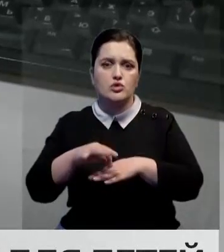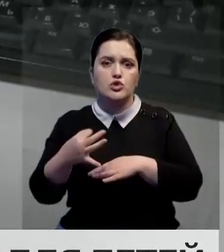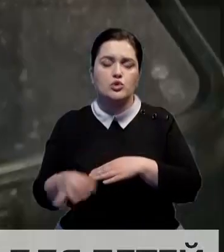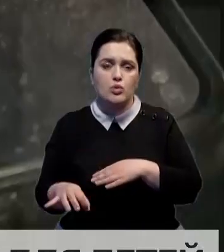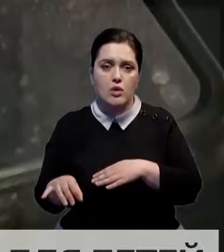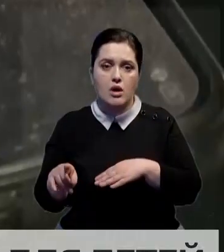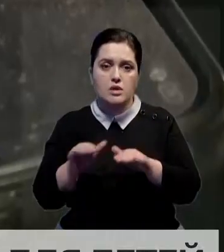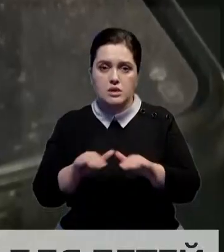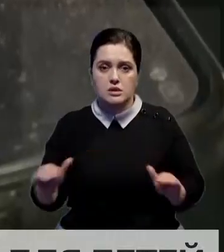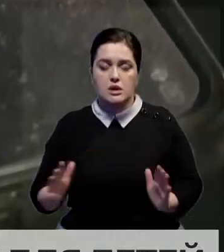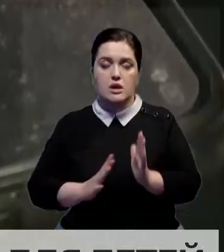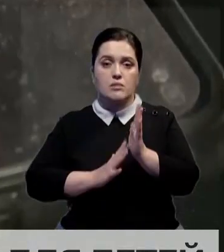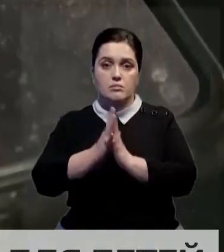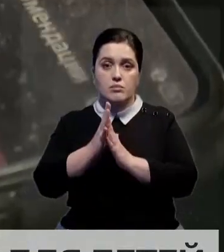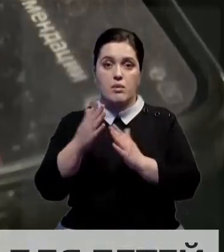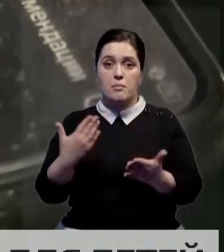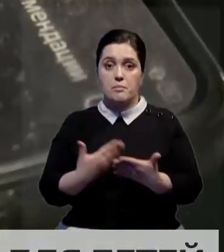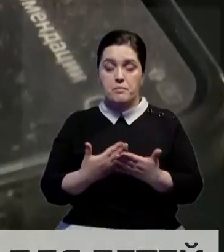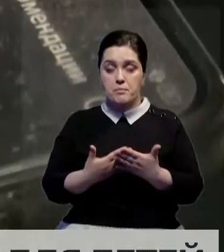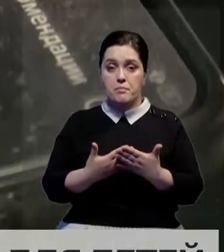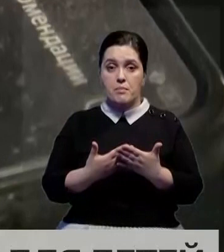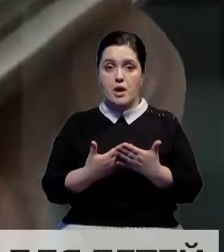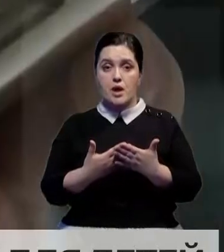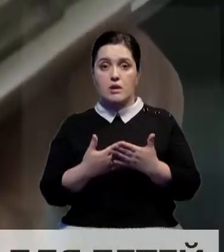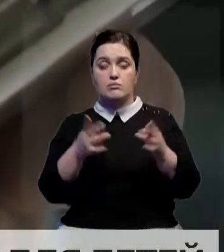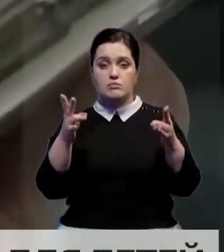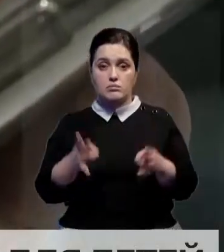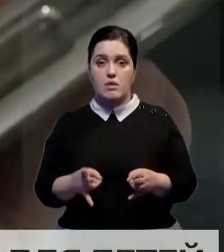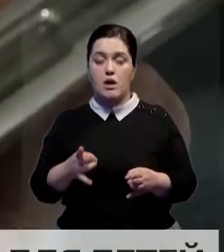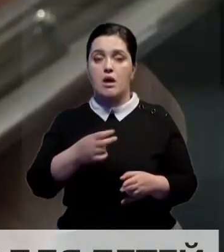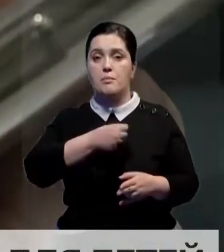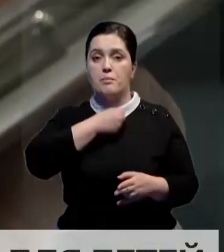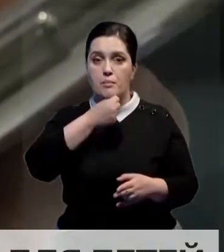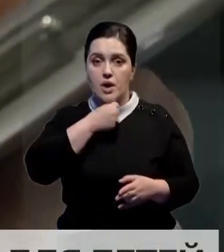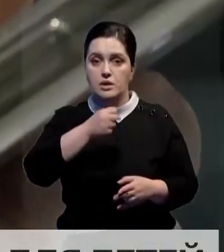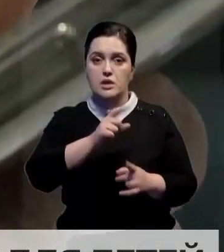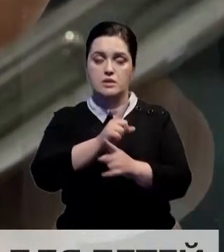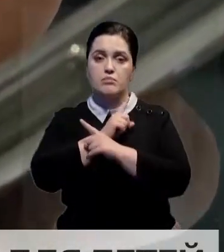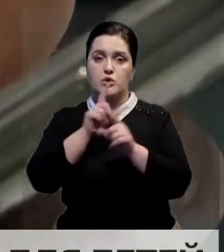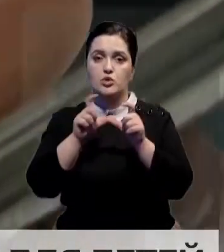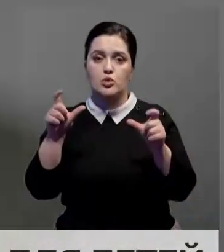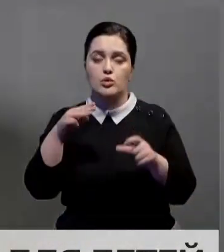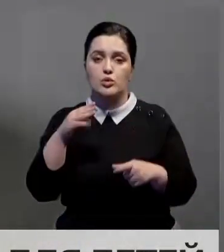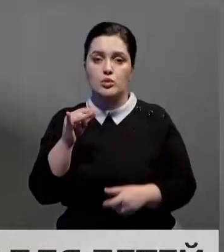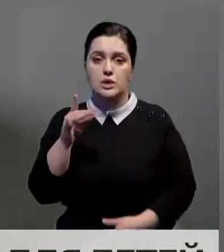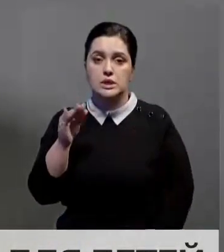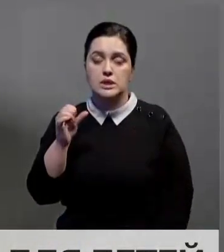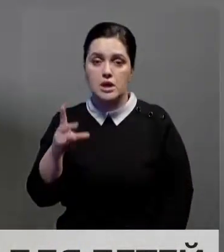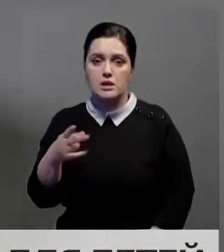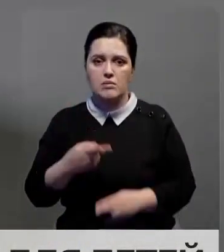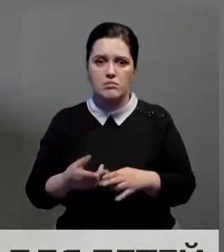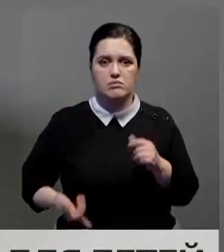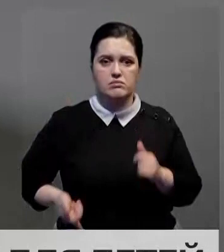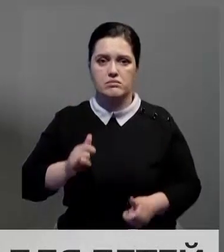со стороны подрастающего поколения. В качестве примера народный избранник привел трагедии среди подростков. Смерть школьника в Туркестане. Подростков,